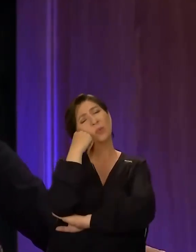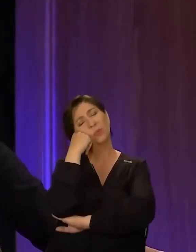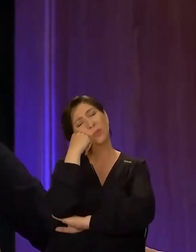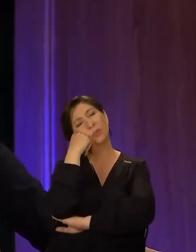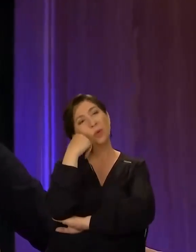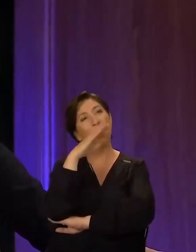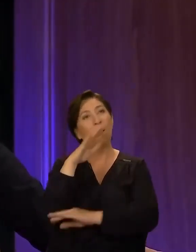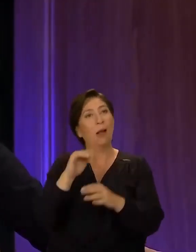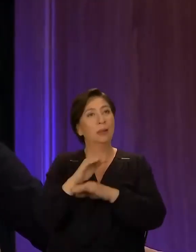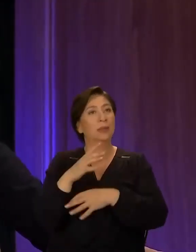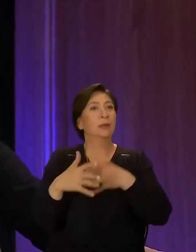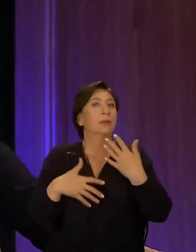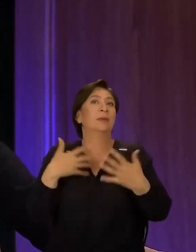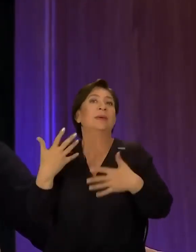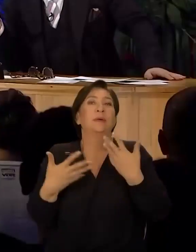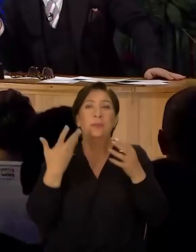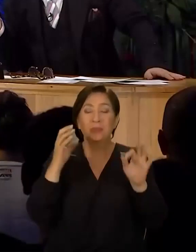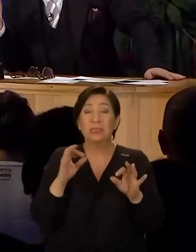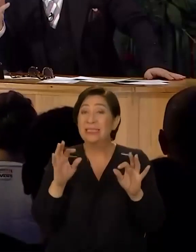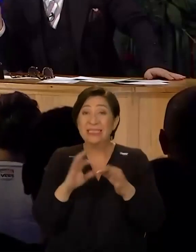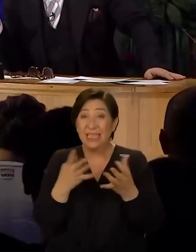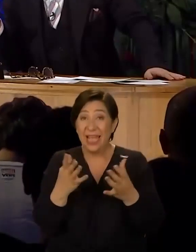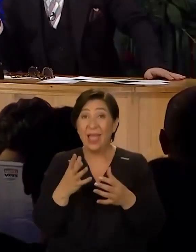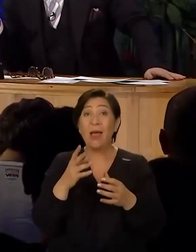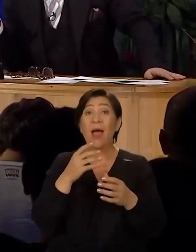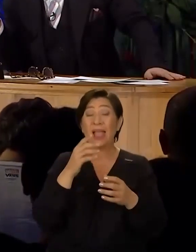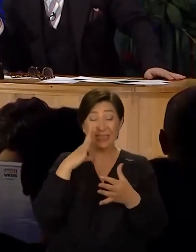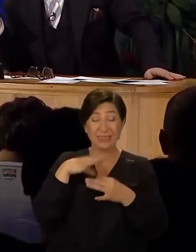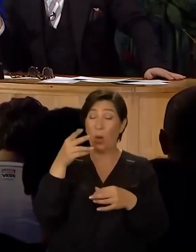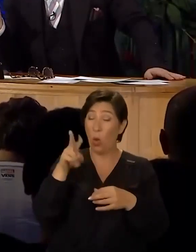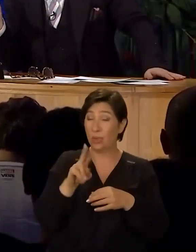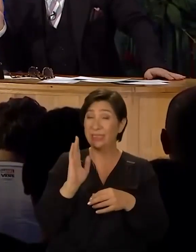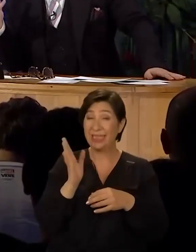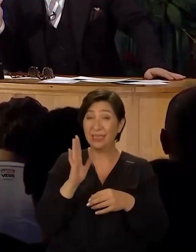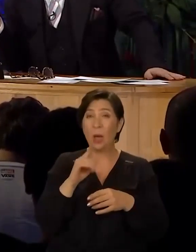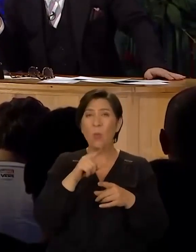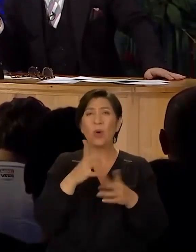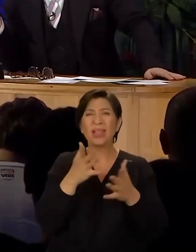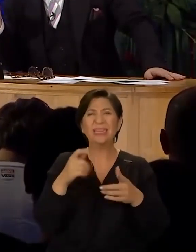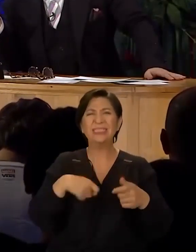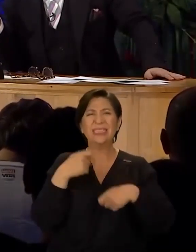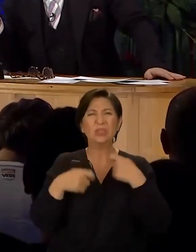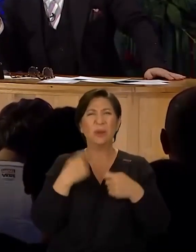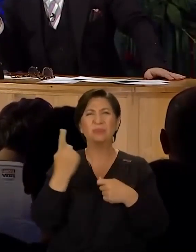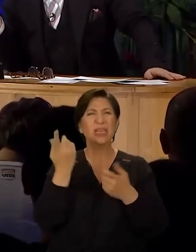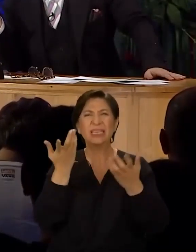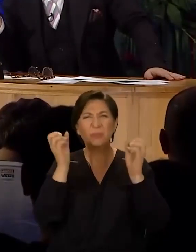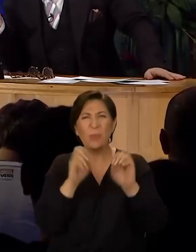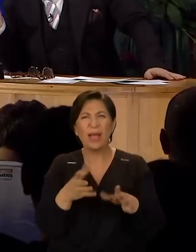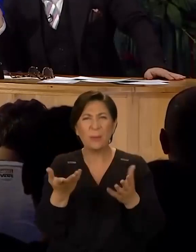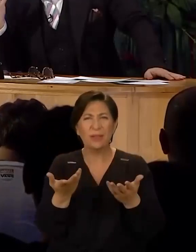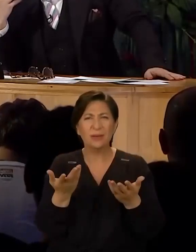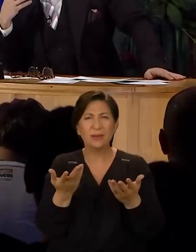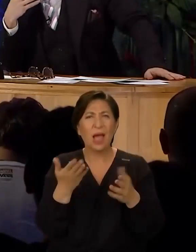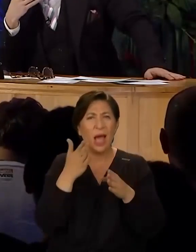tekrar hayat doluyorum. Çünkü diyorum ki insan ölür giderse bu kadar saçma bir şeyi nasıl bırakabilir?